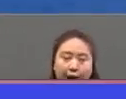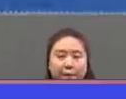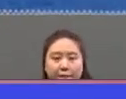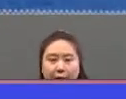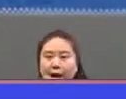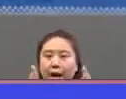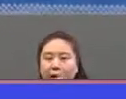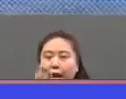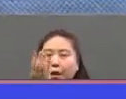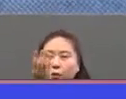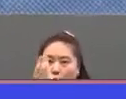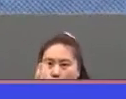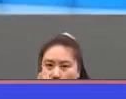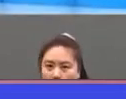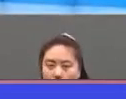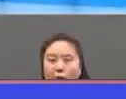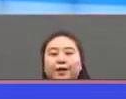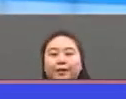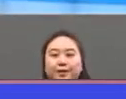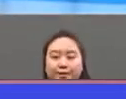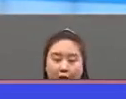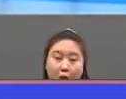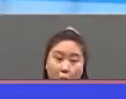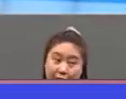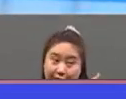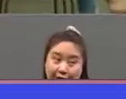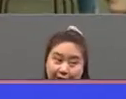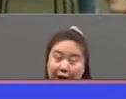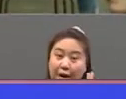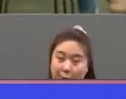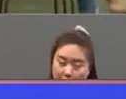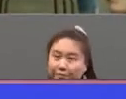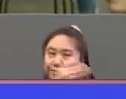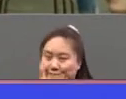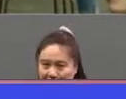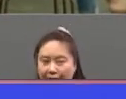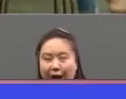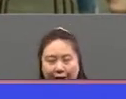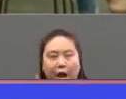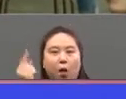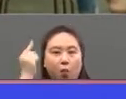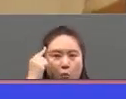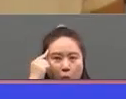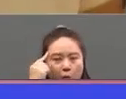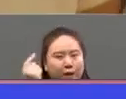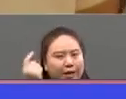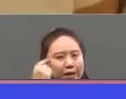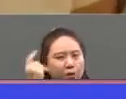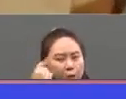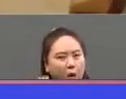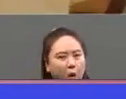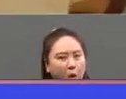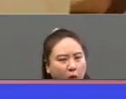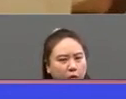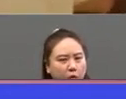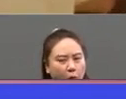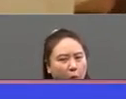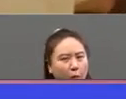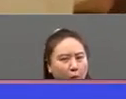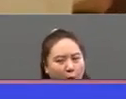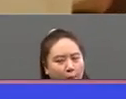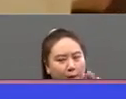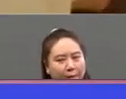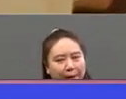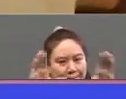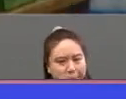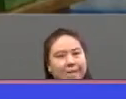ชื่อผู้สมัครลงไปด้วยเหรอฮะที่บัตรเลือกตั้ง จำเป็นอย่างยิ่งครับจำเป็นอย่างยิ่งครับเพราะว่ารอบนี้บัตร2ใบเนี่ยครับบัตรค